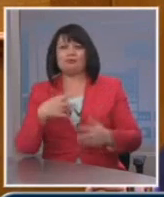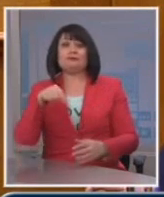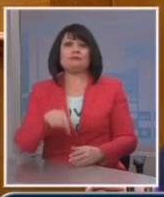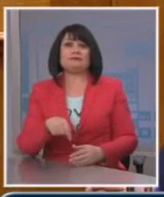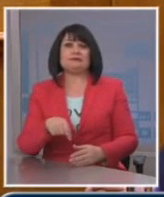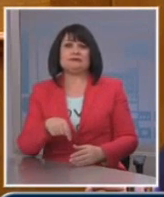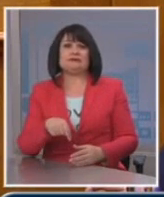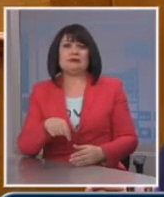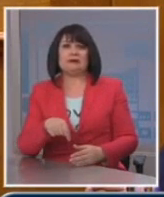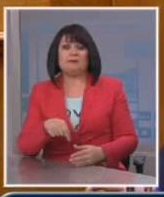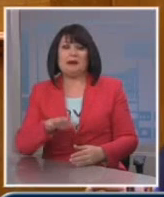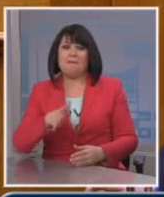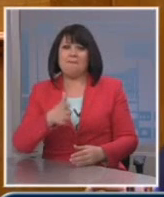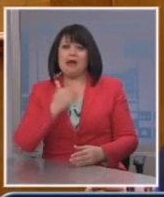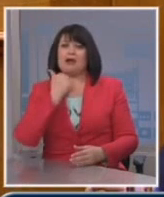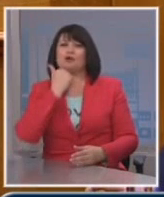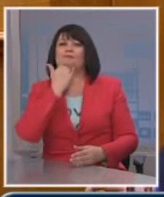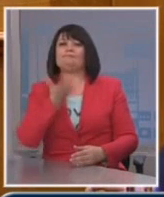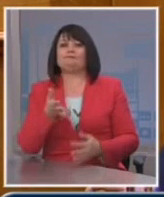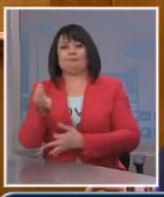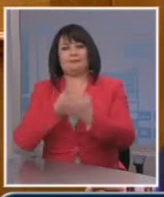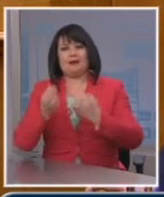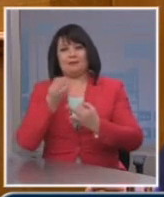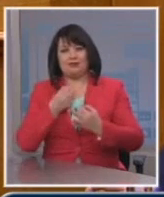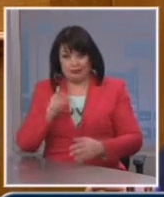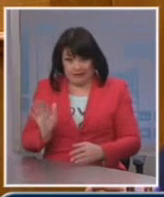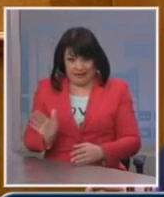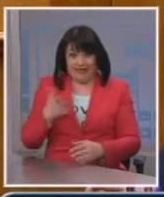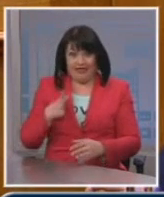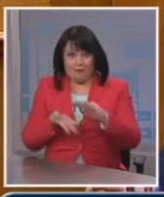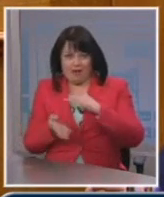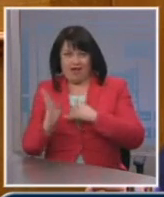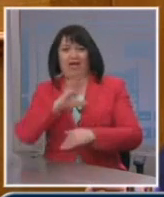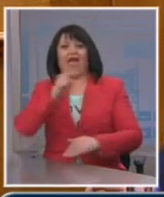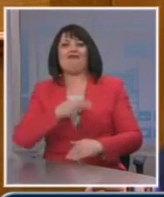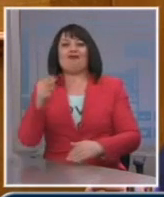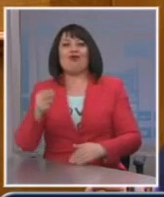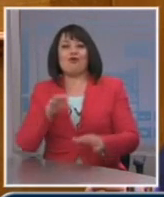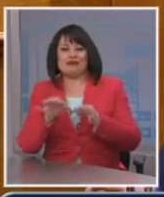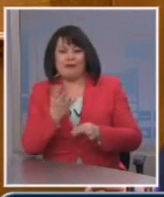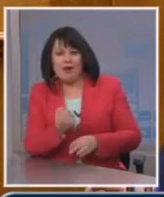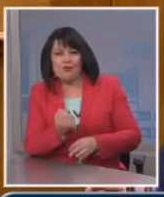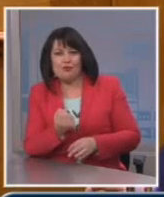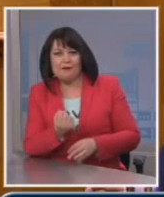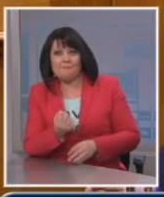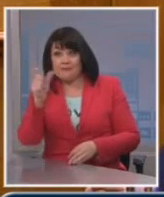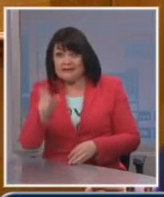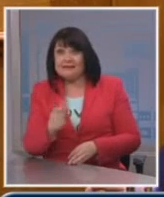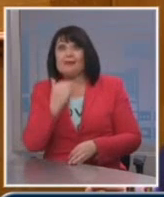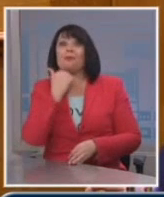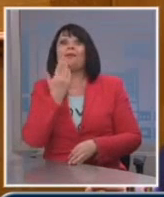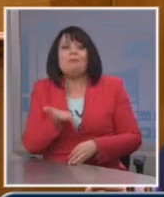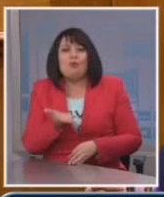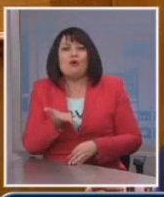να καταλογίσετε στο ΣΥΡΙΖΑ ότι έχει σχέδιο την έξοδο από το ευρώ και στερείστε της δυνατότητας